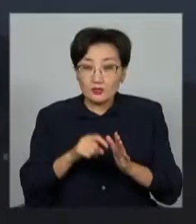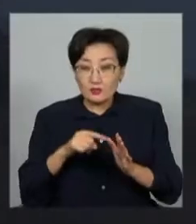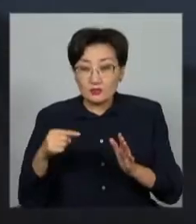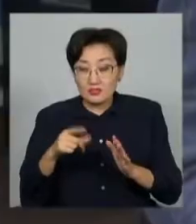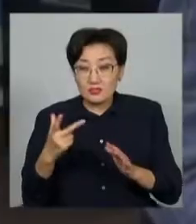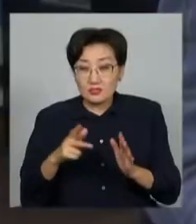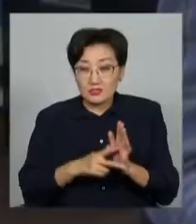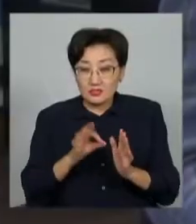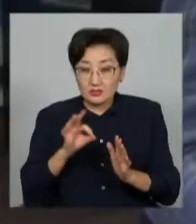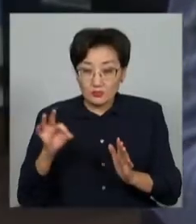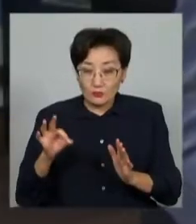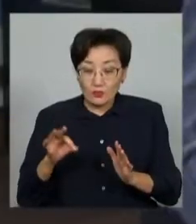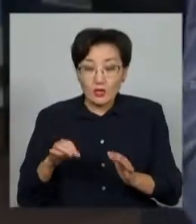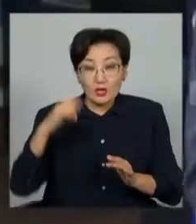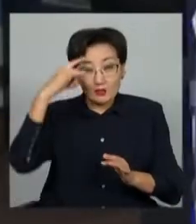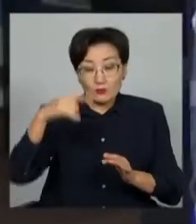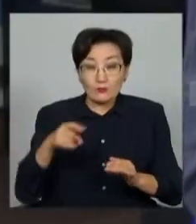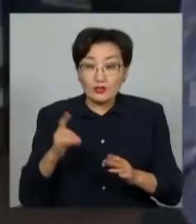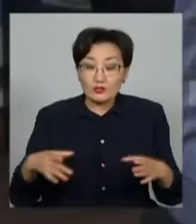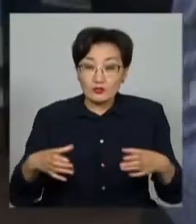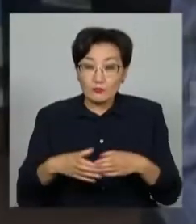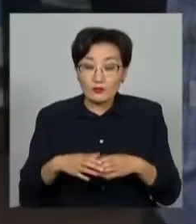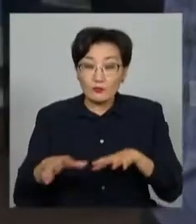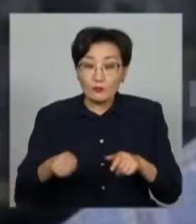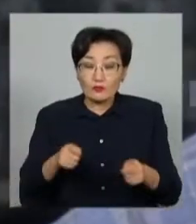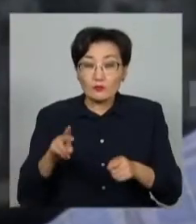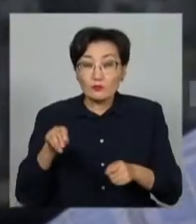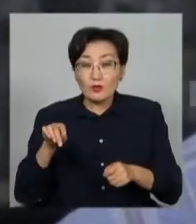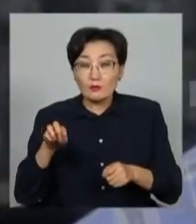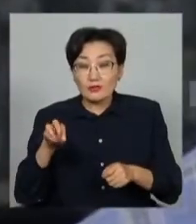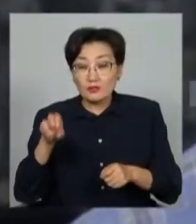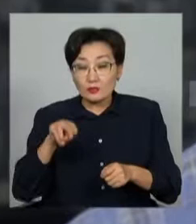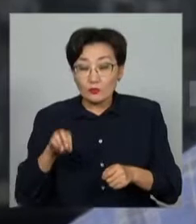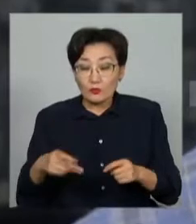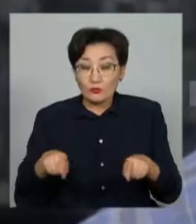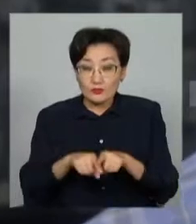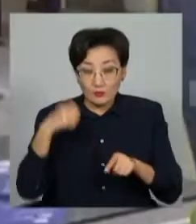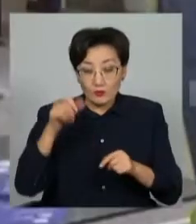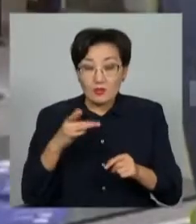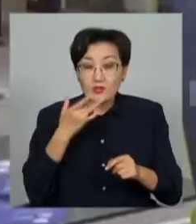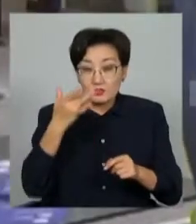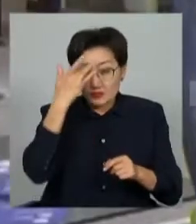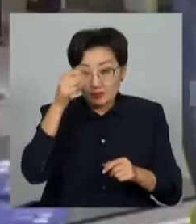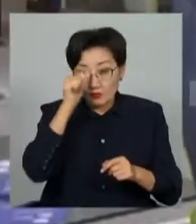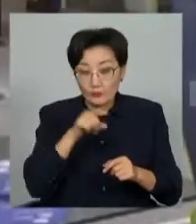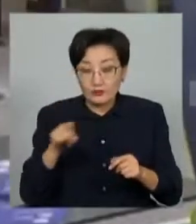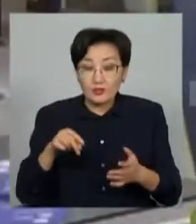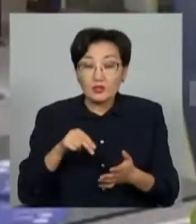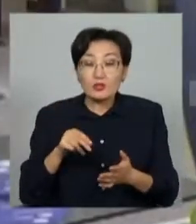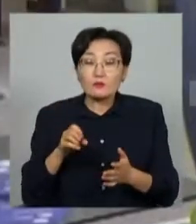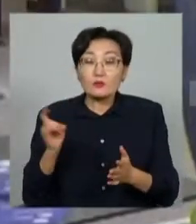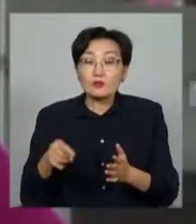8-ге дейін. Қазақстан такси қауымдастығының төрағасы Медет Құрманов, елімізде осы жылдың жаз айынан бері такси